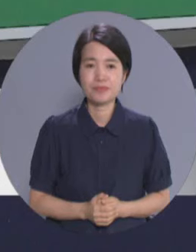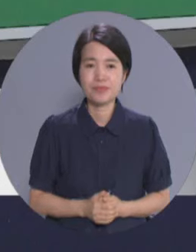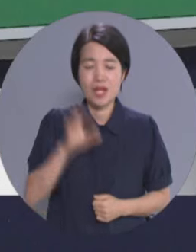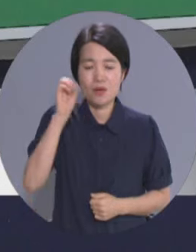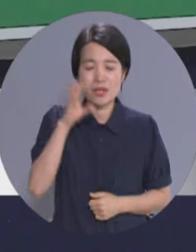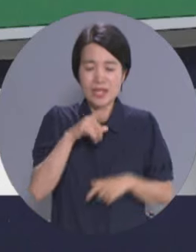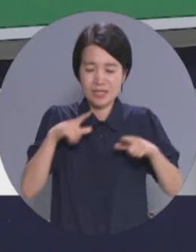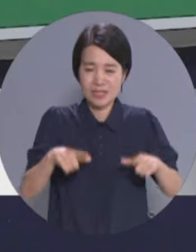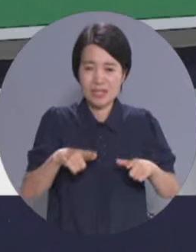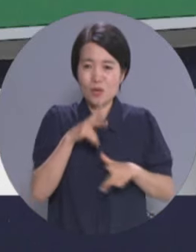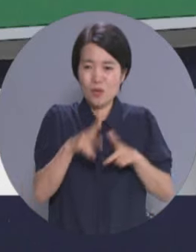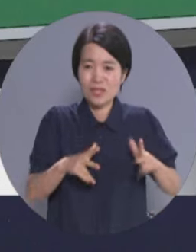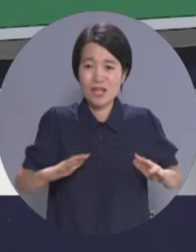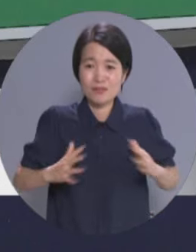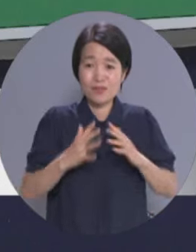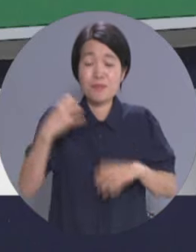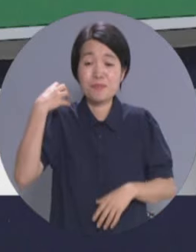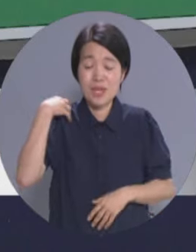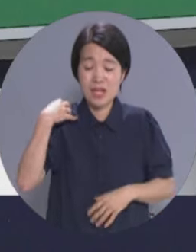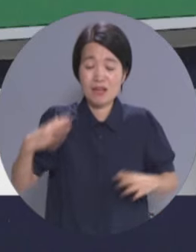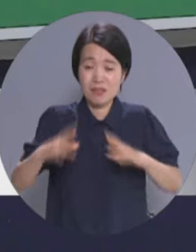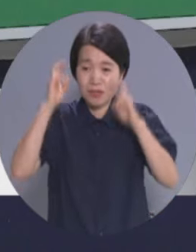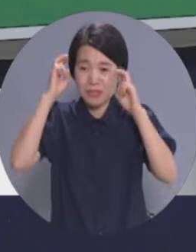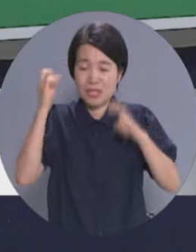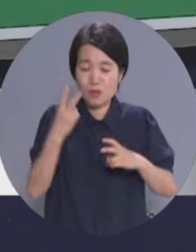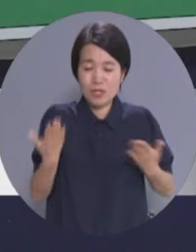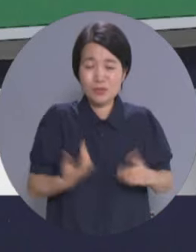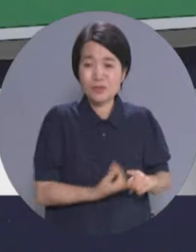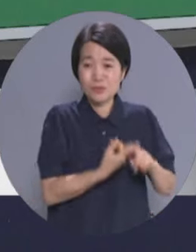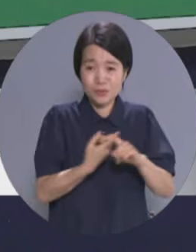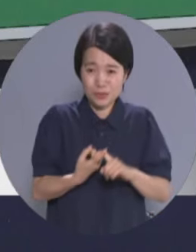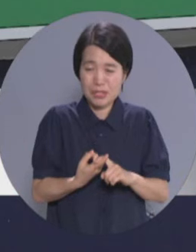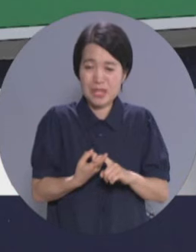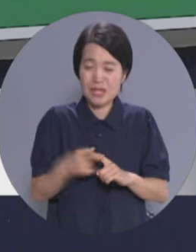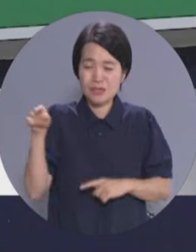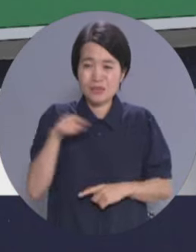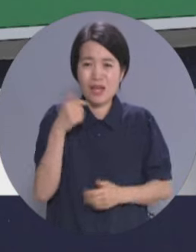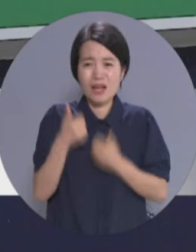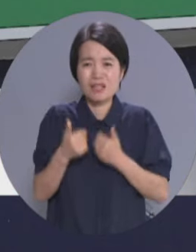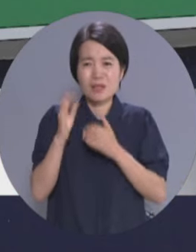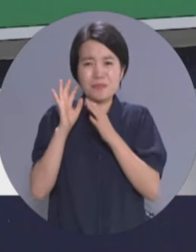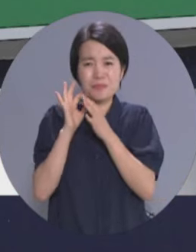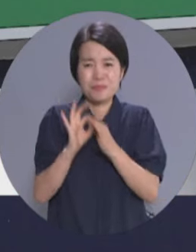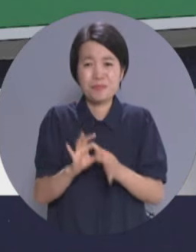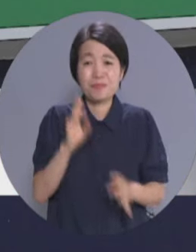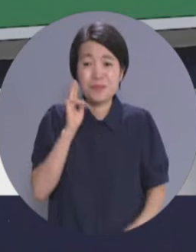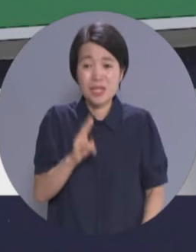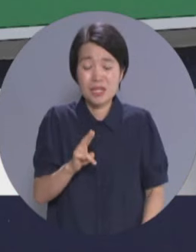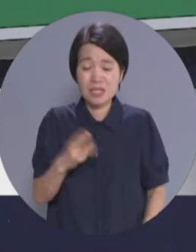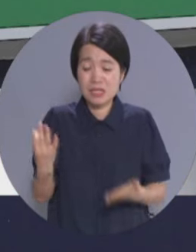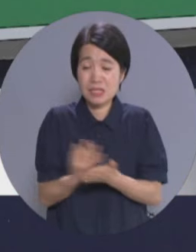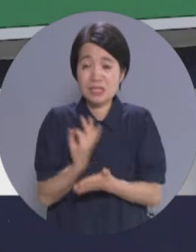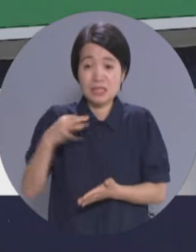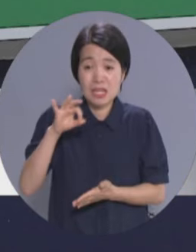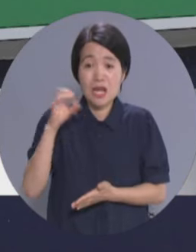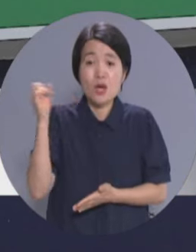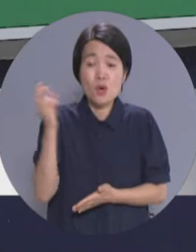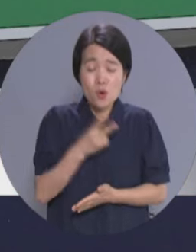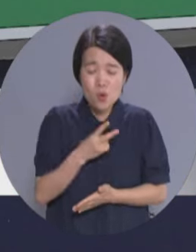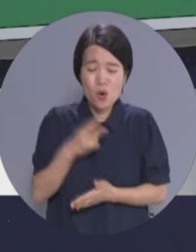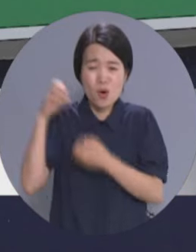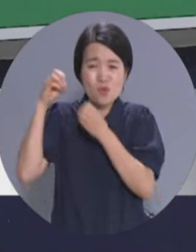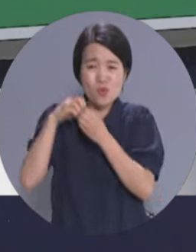광양 지역 생산설비 공사를 맡고 있는 건설업체와 플랜트 노동조합의 갈등이 커지고 있습니다. 임금 인상 말고도